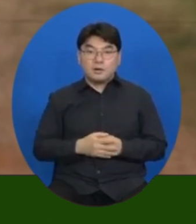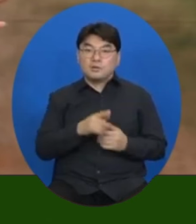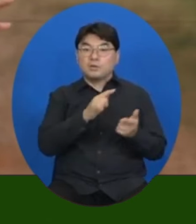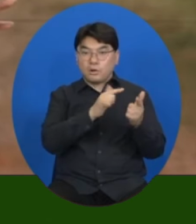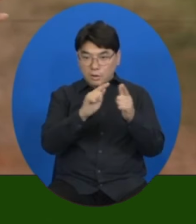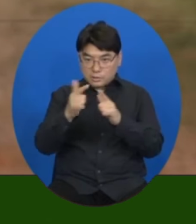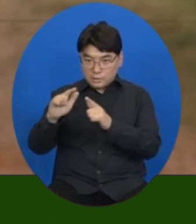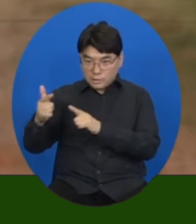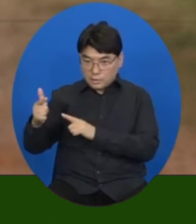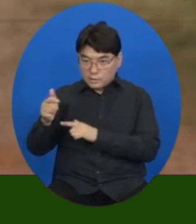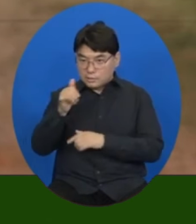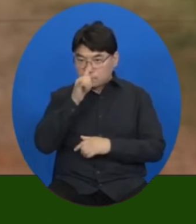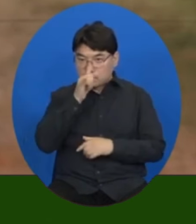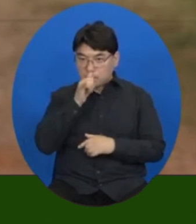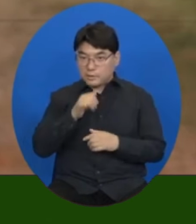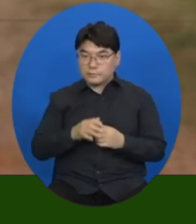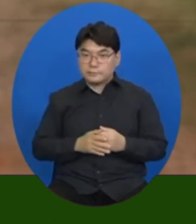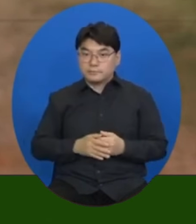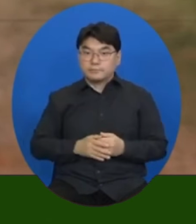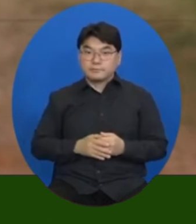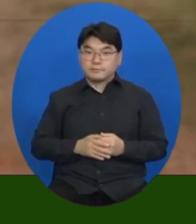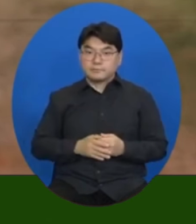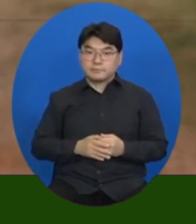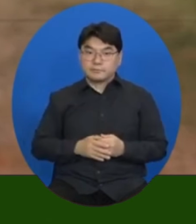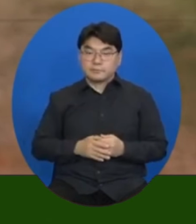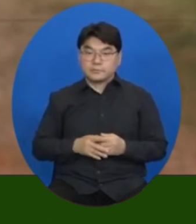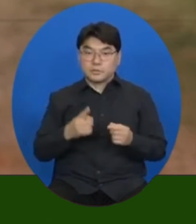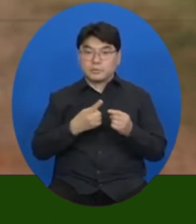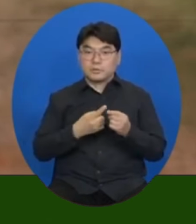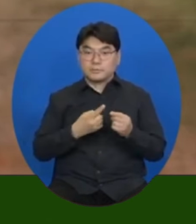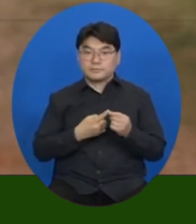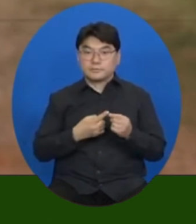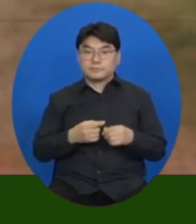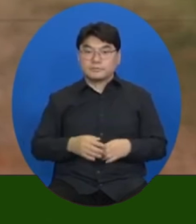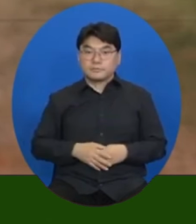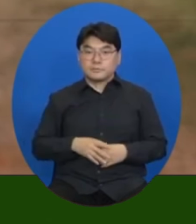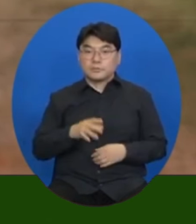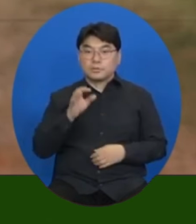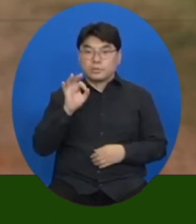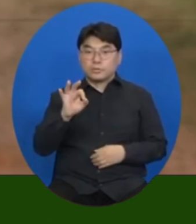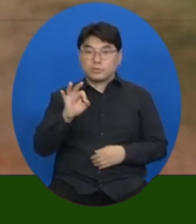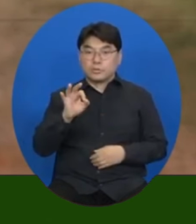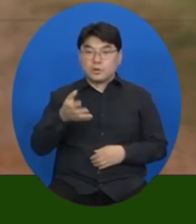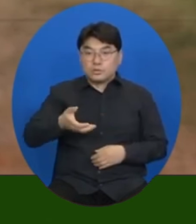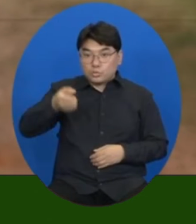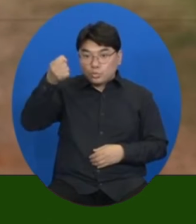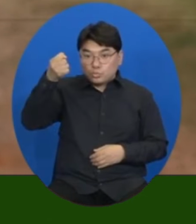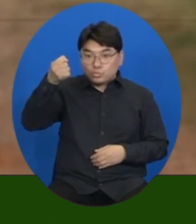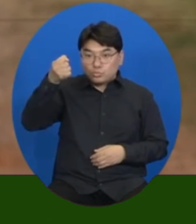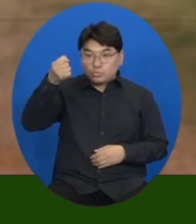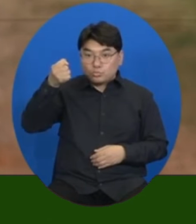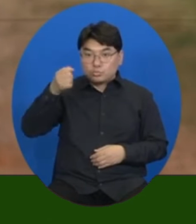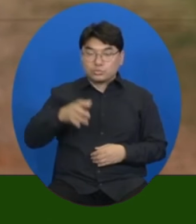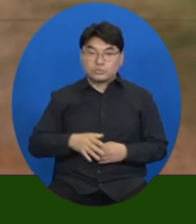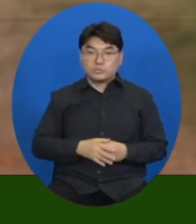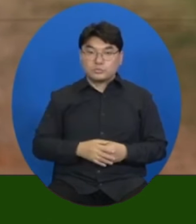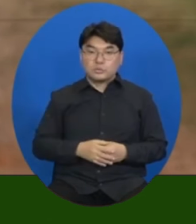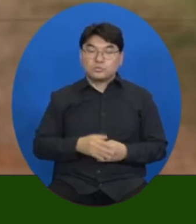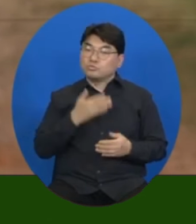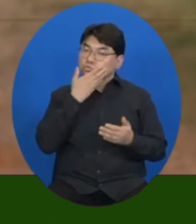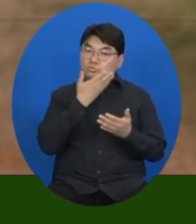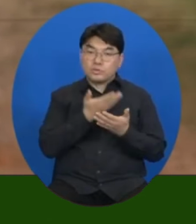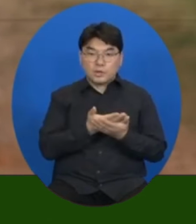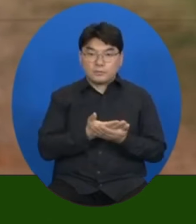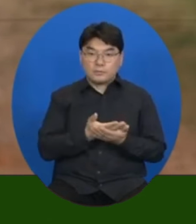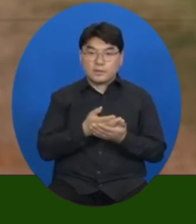있는데 몇 가지만 꼽아 볼게요 먼저 돈과 소유가 있습니다 여러분 돈과 소유는 중요합니다